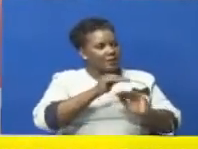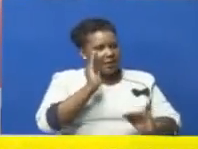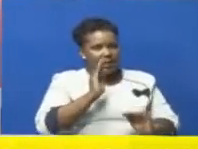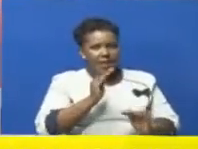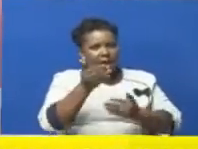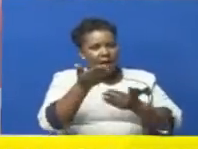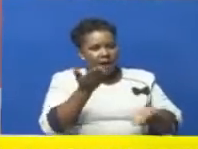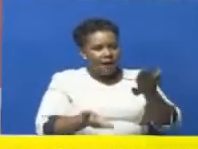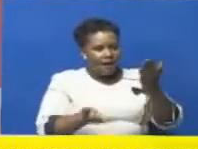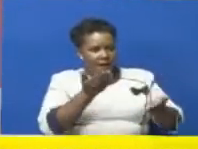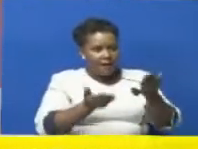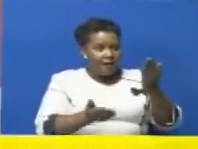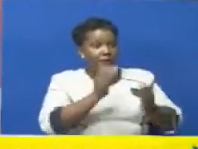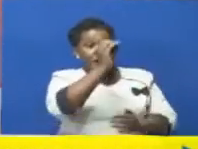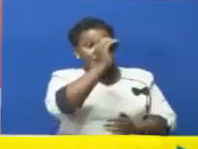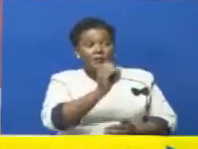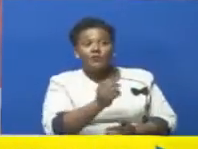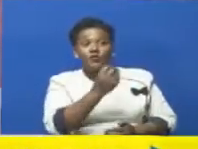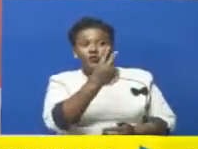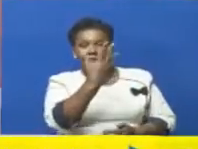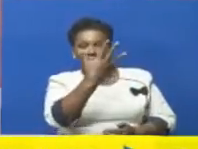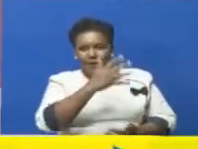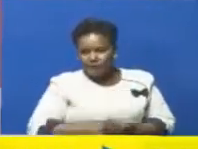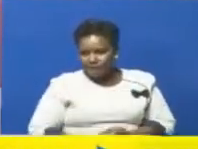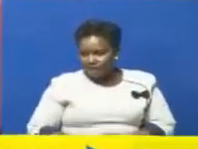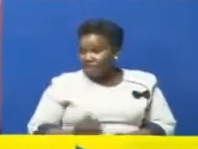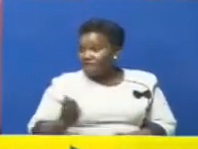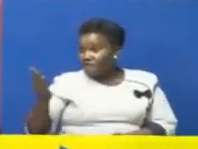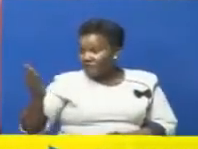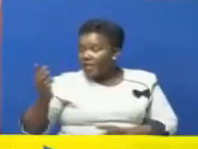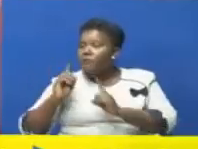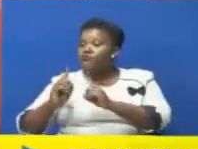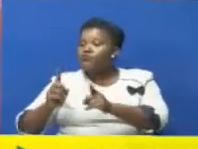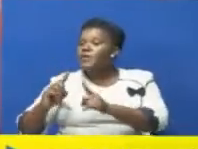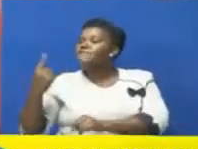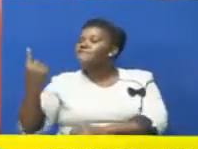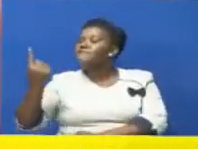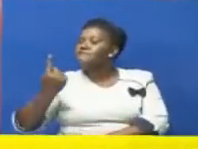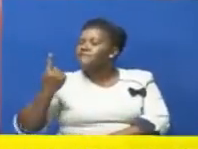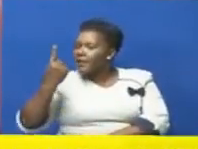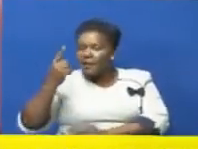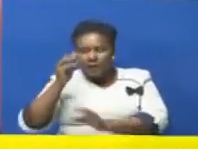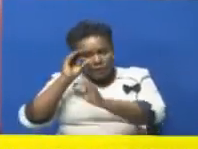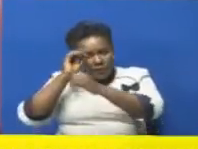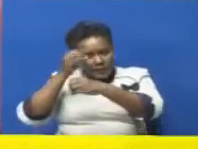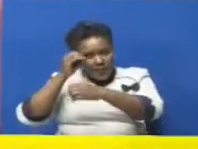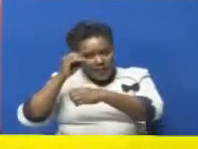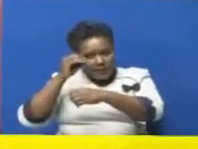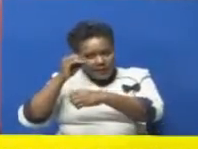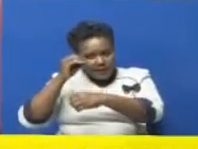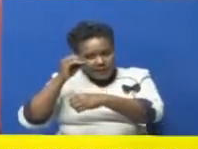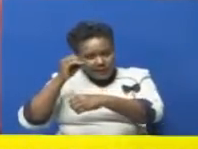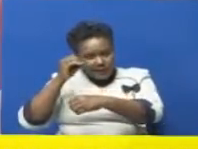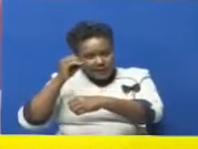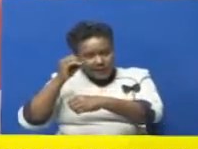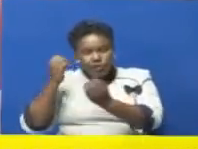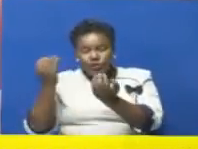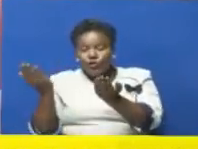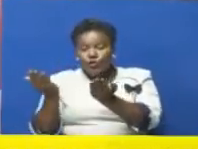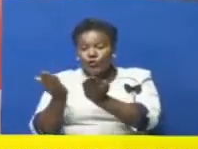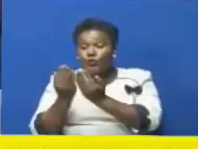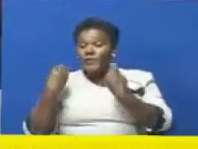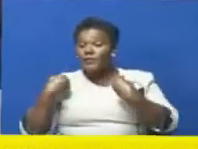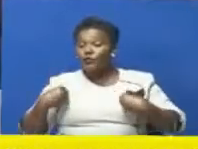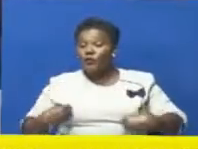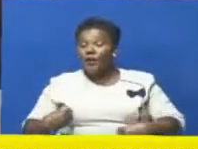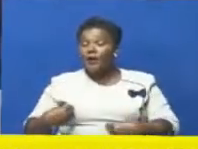upande wake, mwalimu pekee wa kike wa masomo ya sayansi katika shule ya Mtwara Ufundi Tatu Chalila anatoa maoni yake, huku baadhi